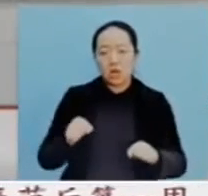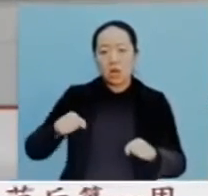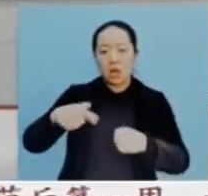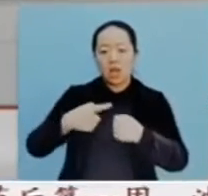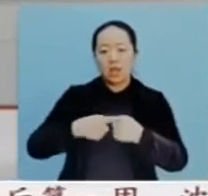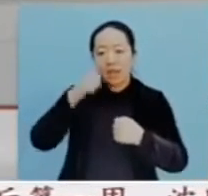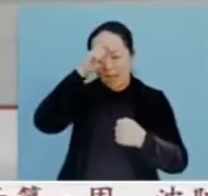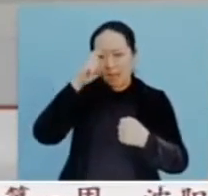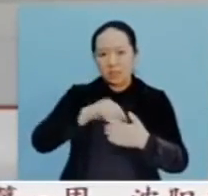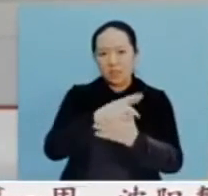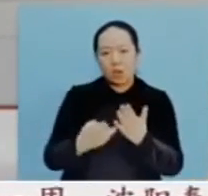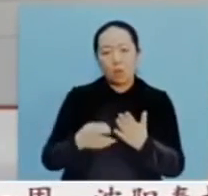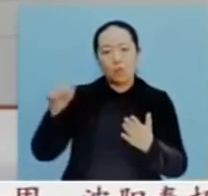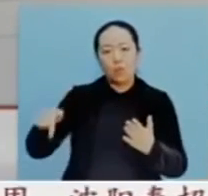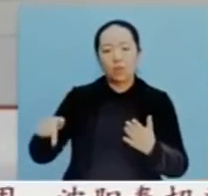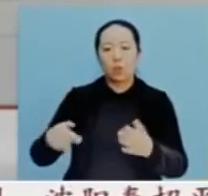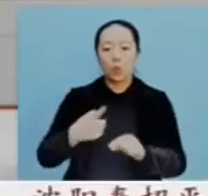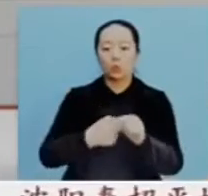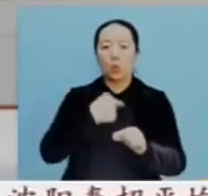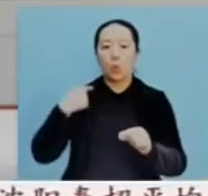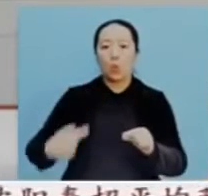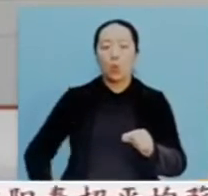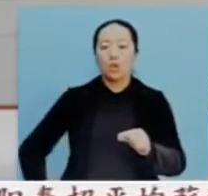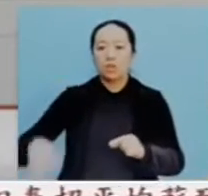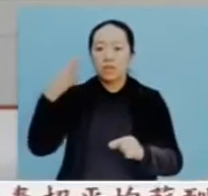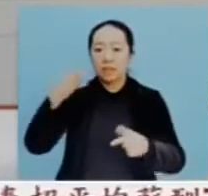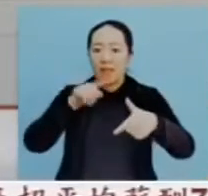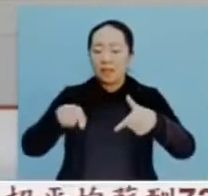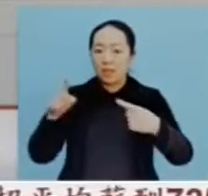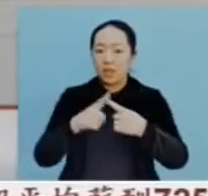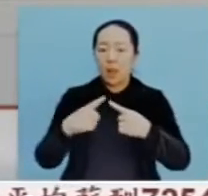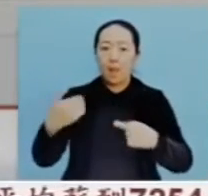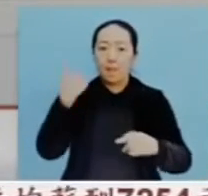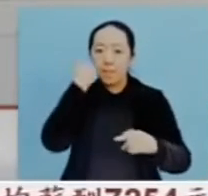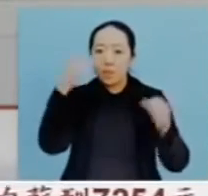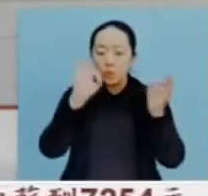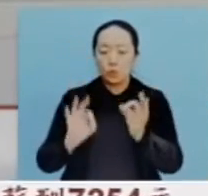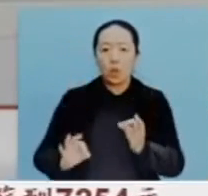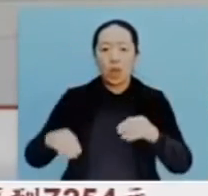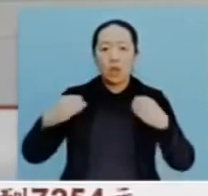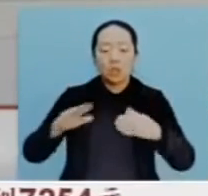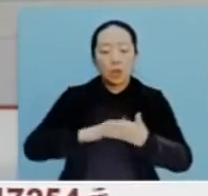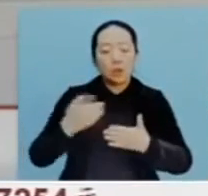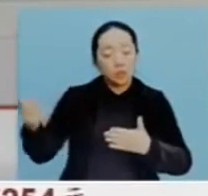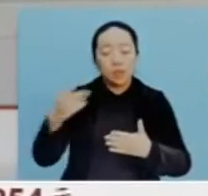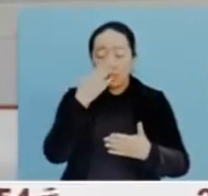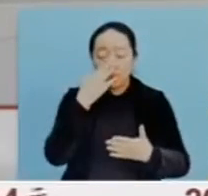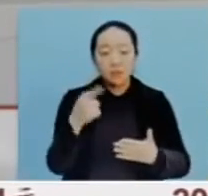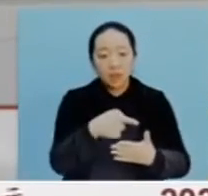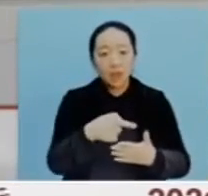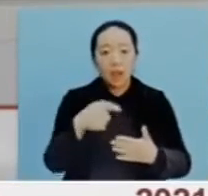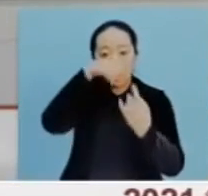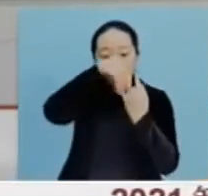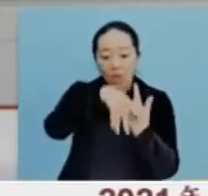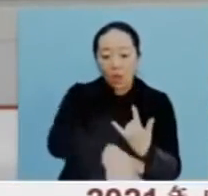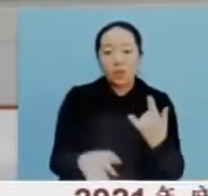上冰雪，然后我的教练说你要不要来选挑战一下高山滑雪这个项目，因为高山滑雪在咱们中国比